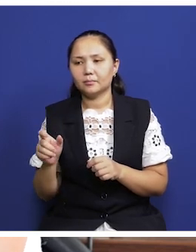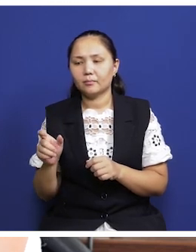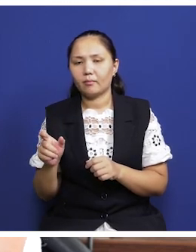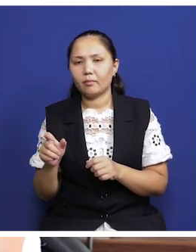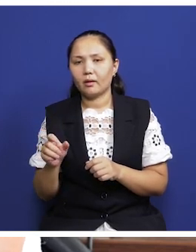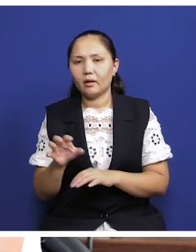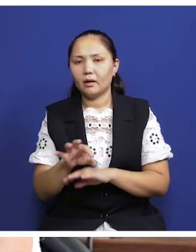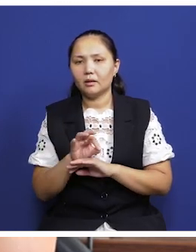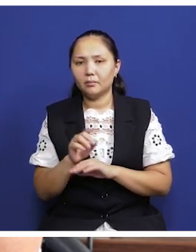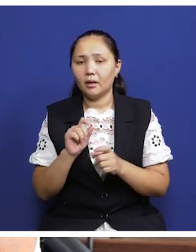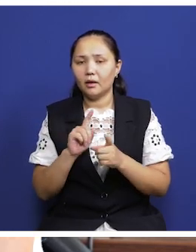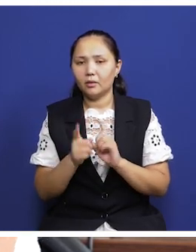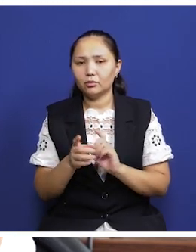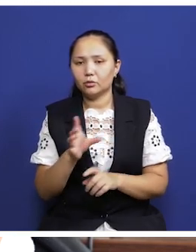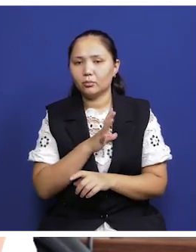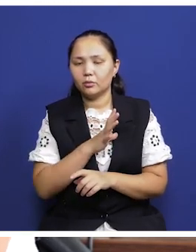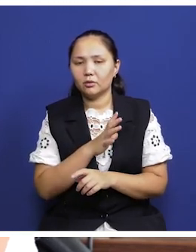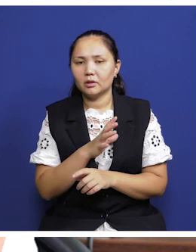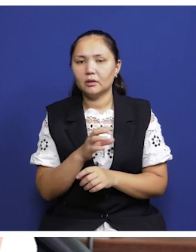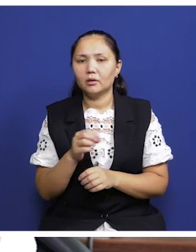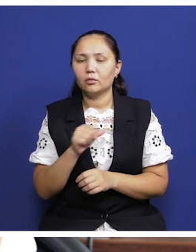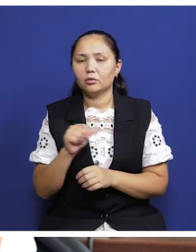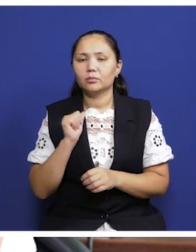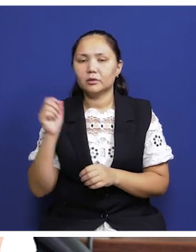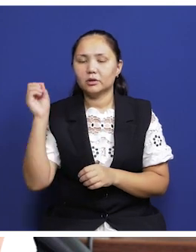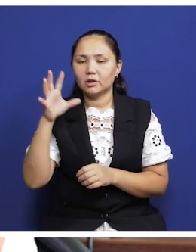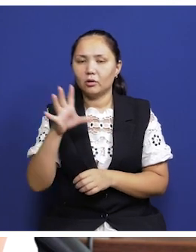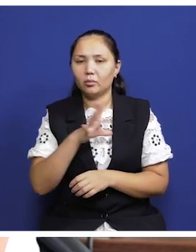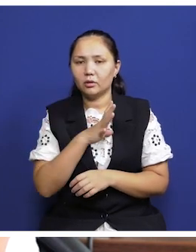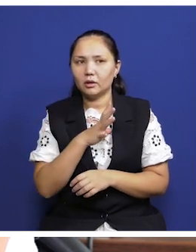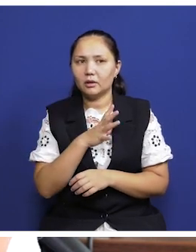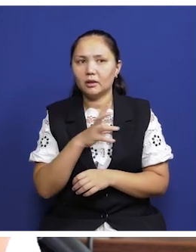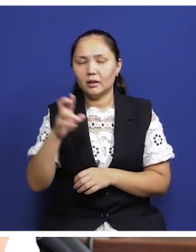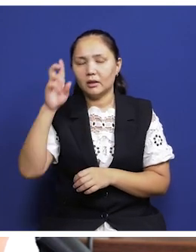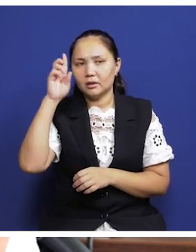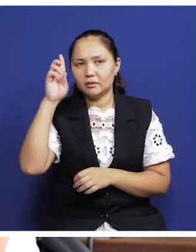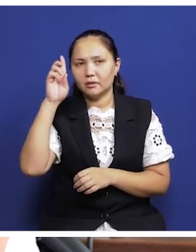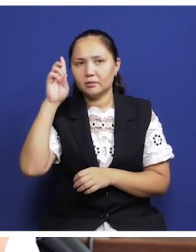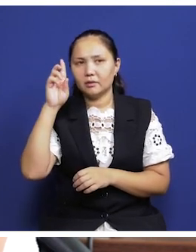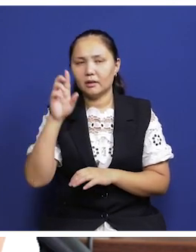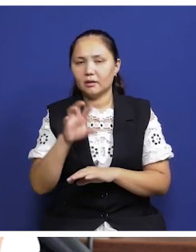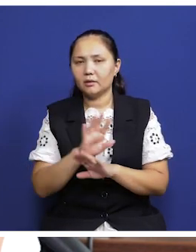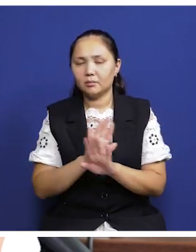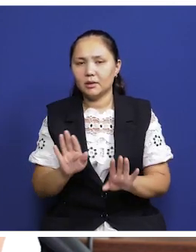кәдімгі орнатып өз күшімізбен жаққанбыз. Ешқандай мемлекеттік неден емес ол.